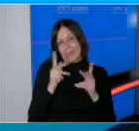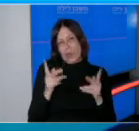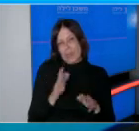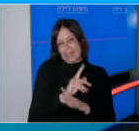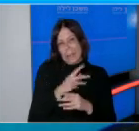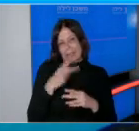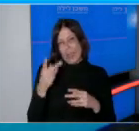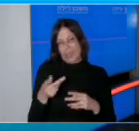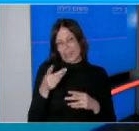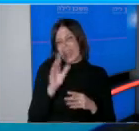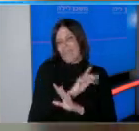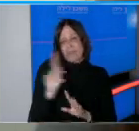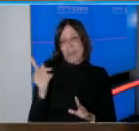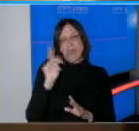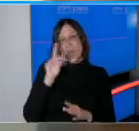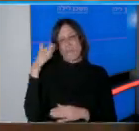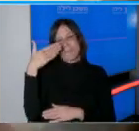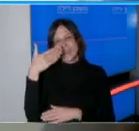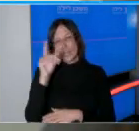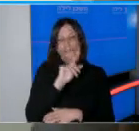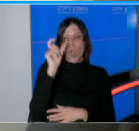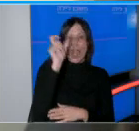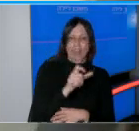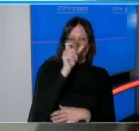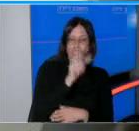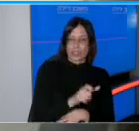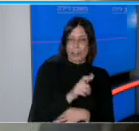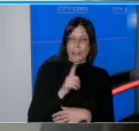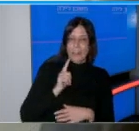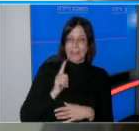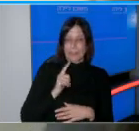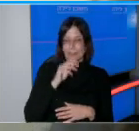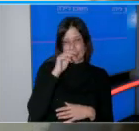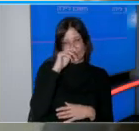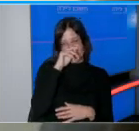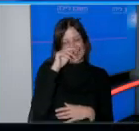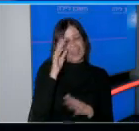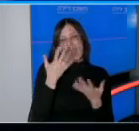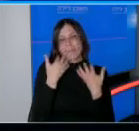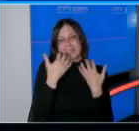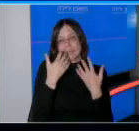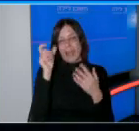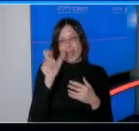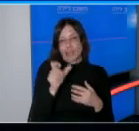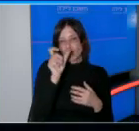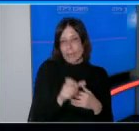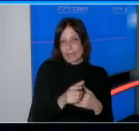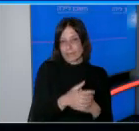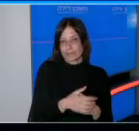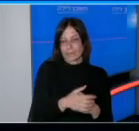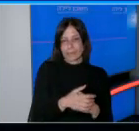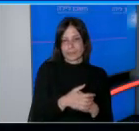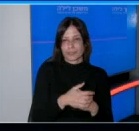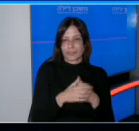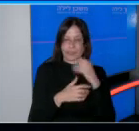גם לא בין מדינות, וגם לא בין אנשים פרטיים. אבל איך אני מסביר את זה לאנשים?